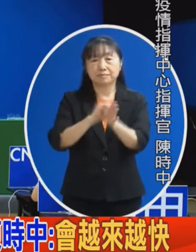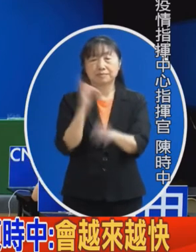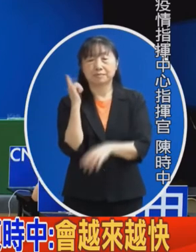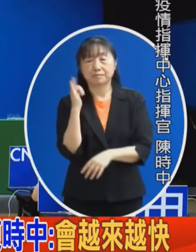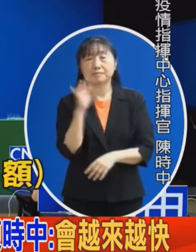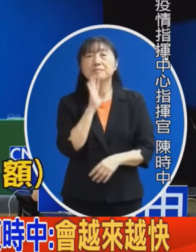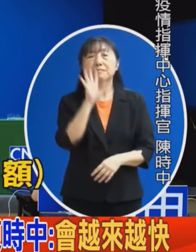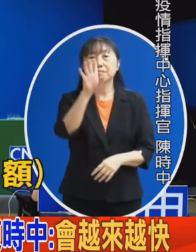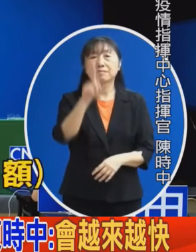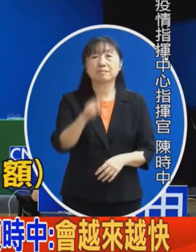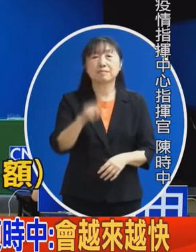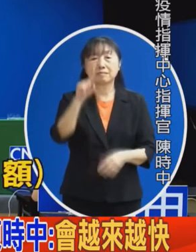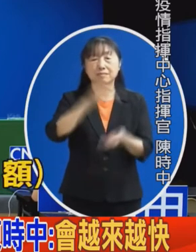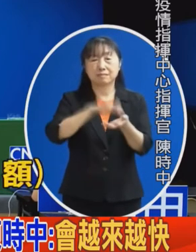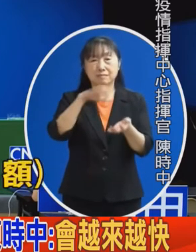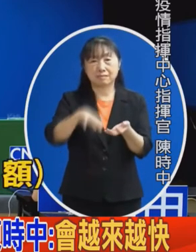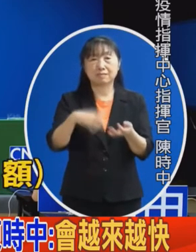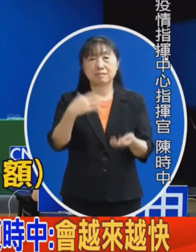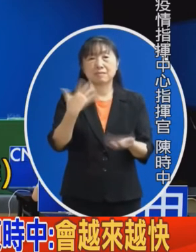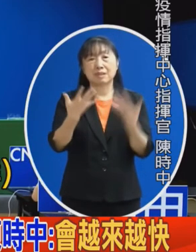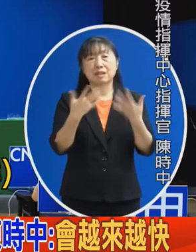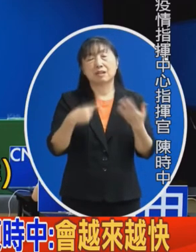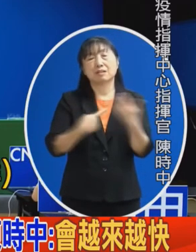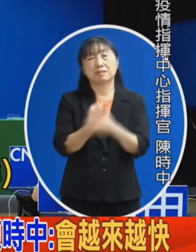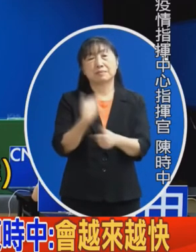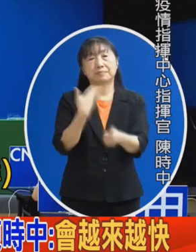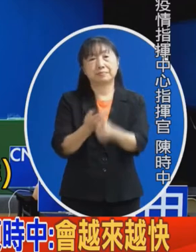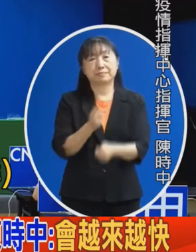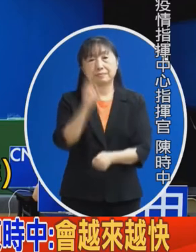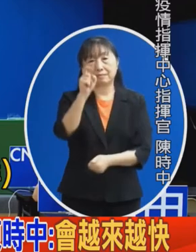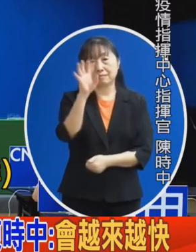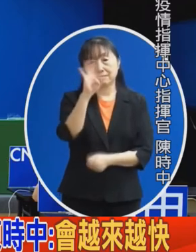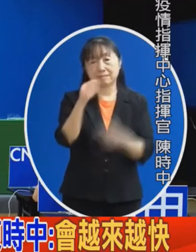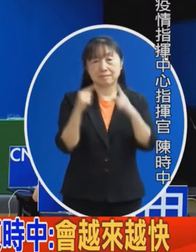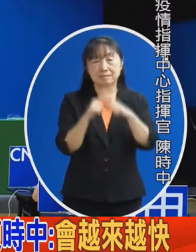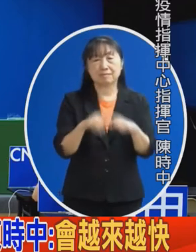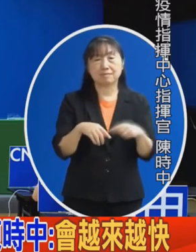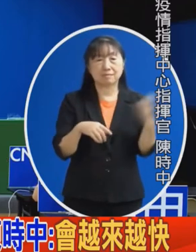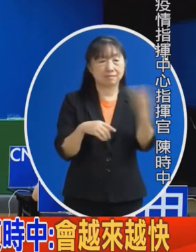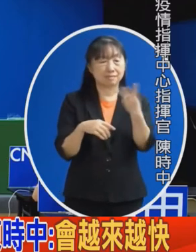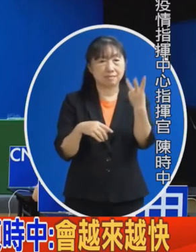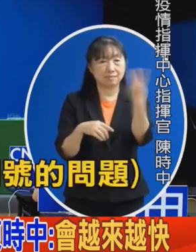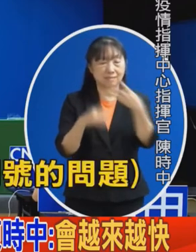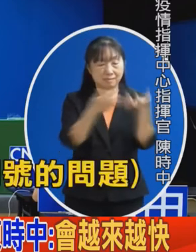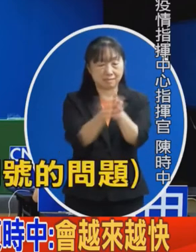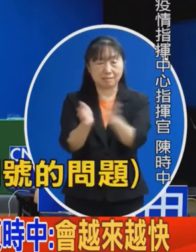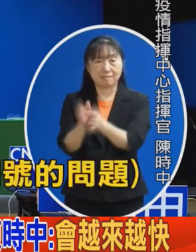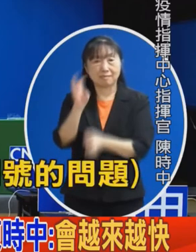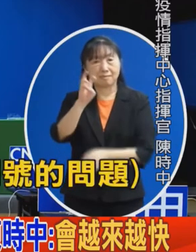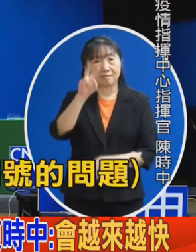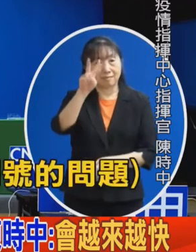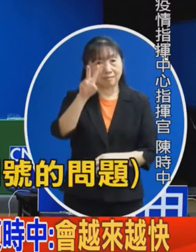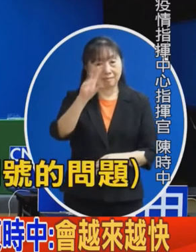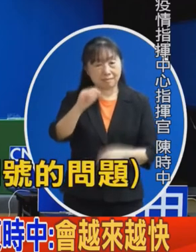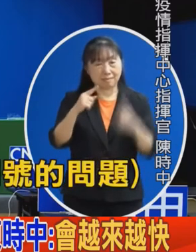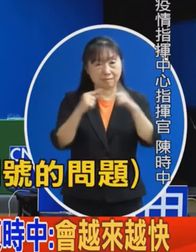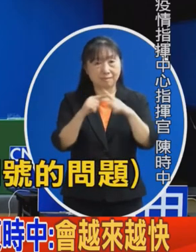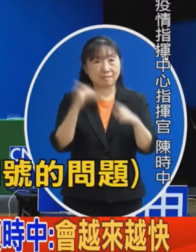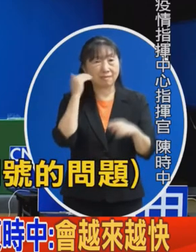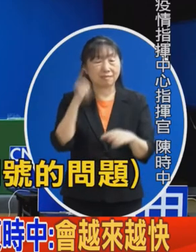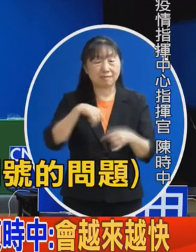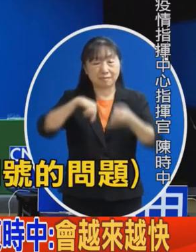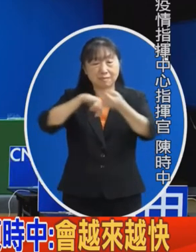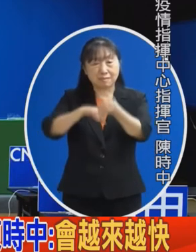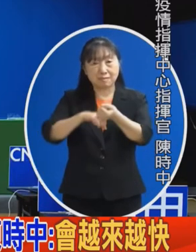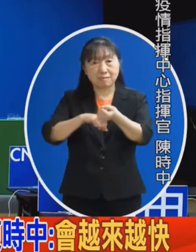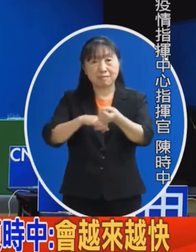些医院呢，一个诊一天只有开放10来个名额，但是这个三类的族群加起来有32万人，那要如何解决这个民众挂不